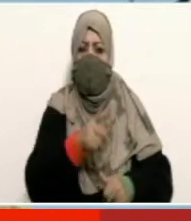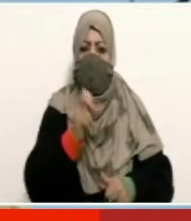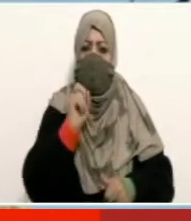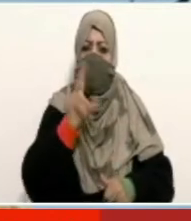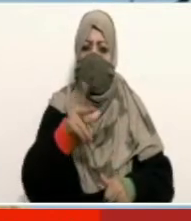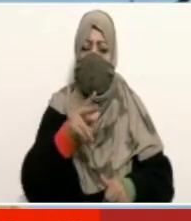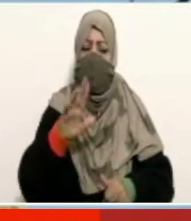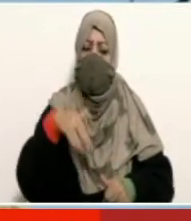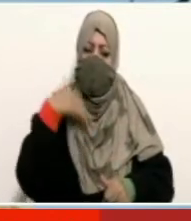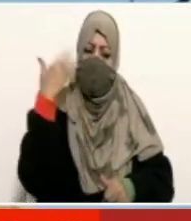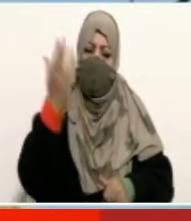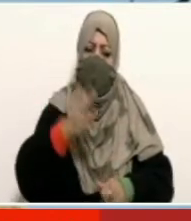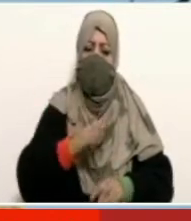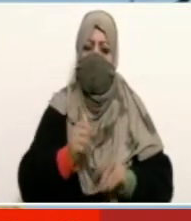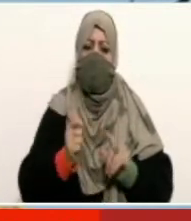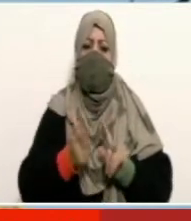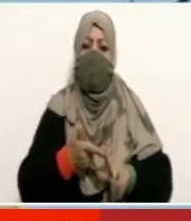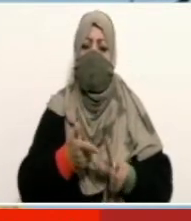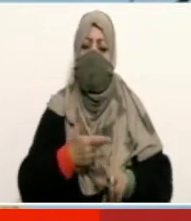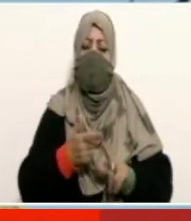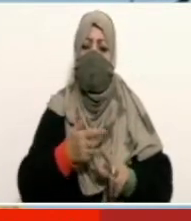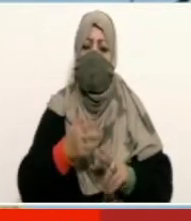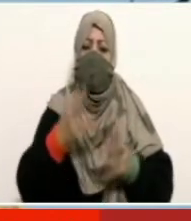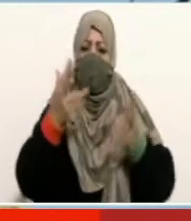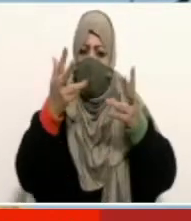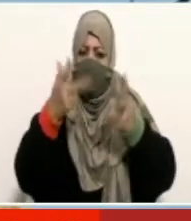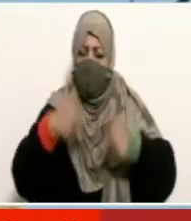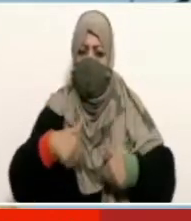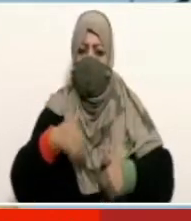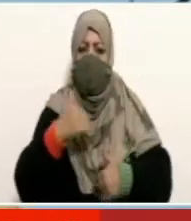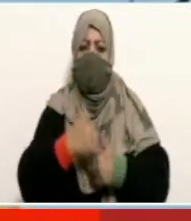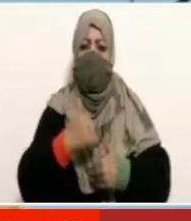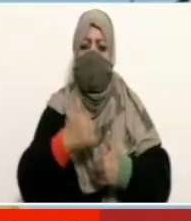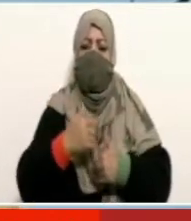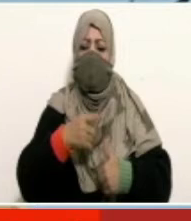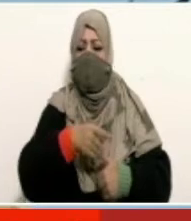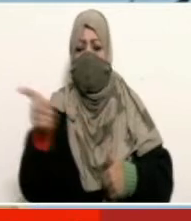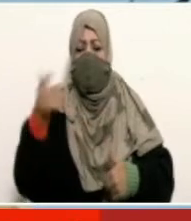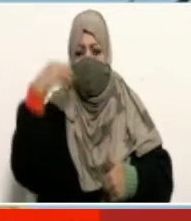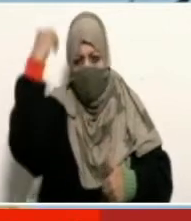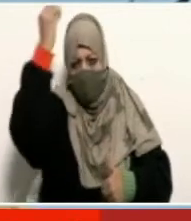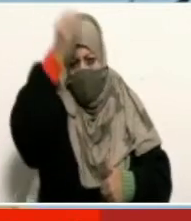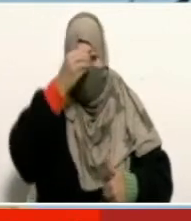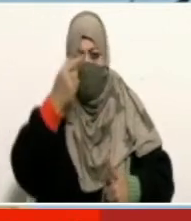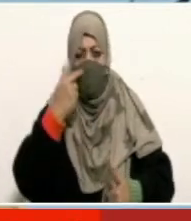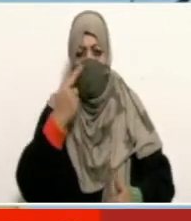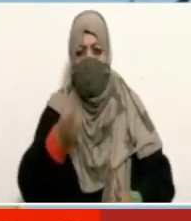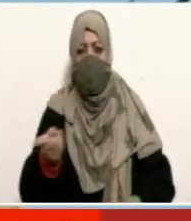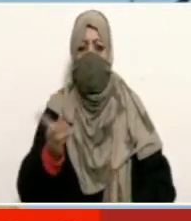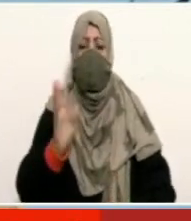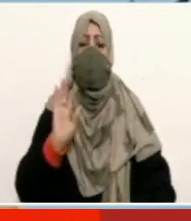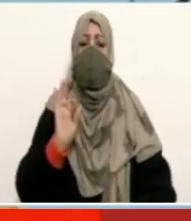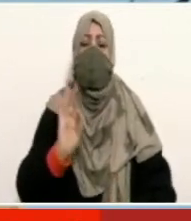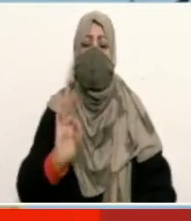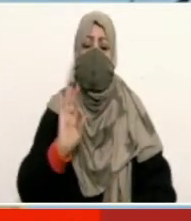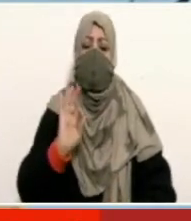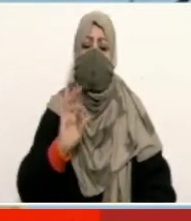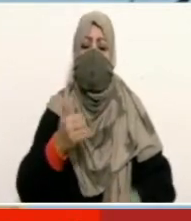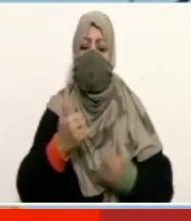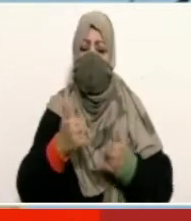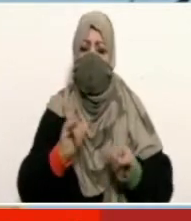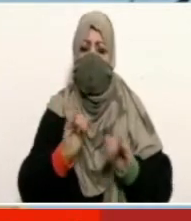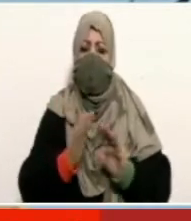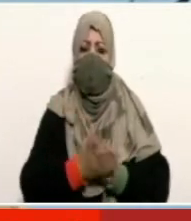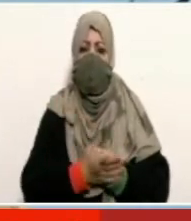مراجعة يعني هذا الأمر، لكن وإن أجزت طبعا فما في بأس، إذا أجزت الصداق الذي